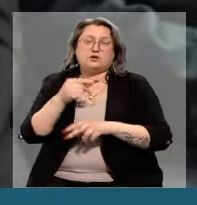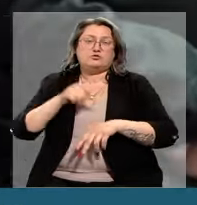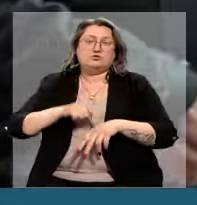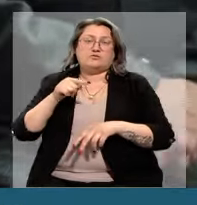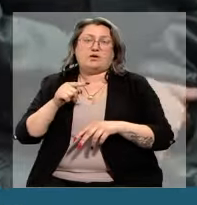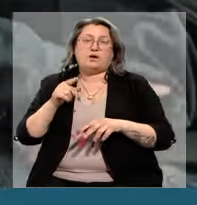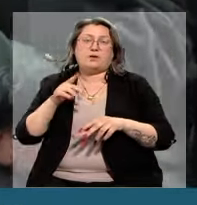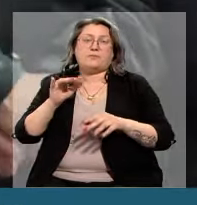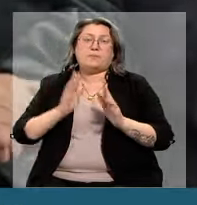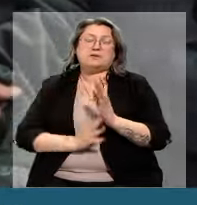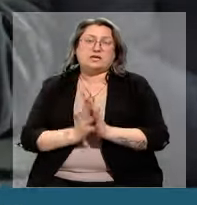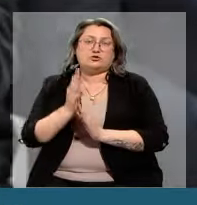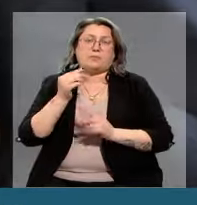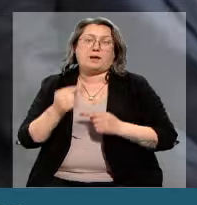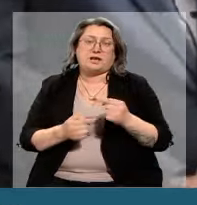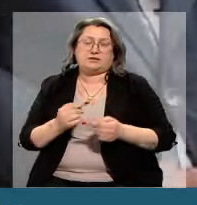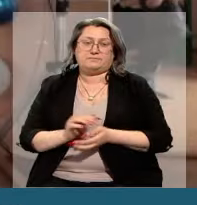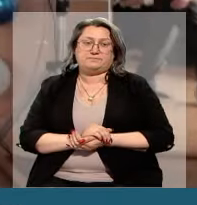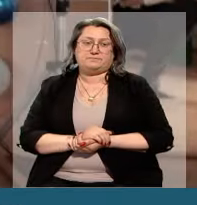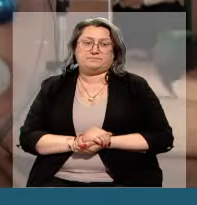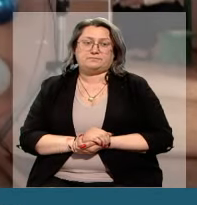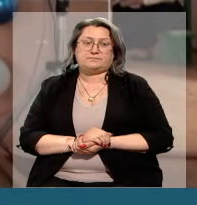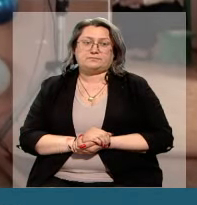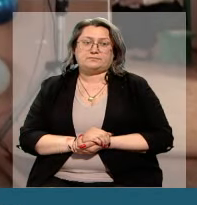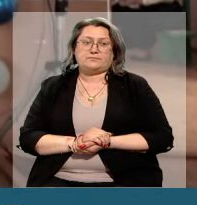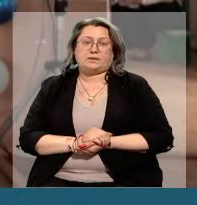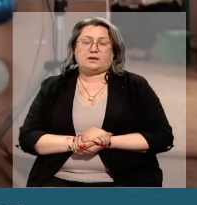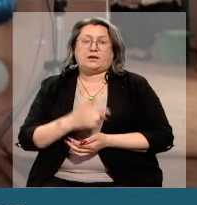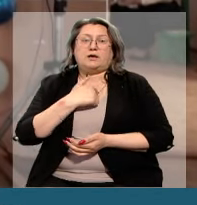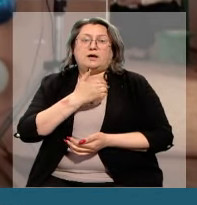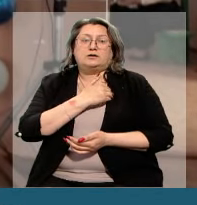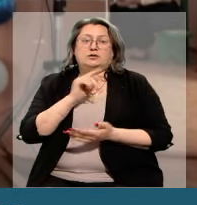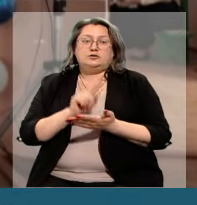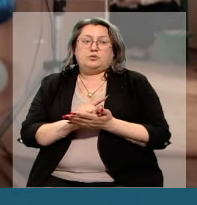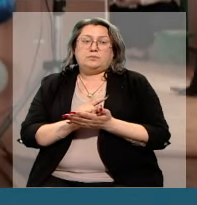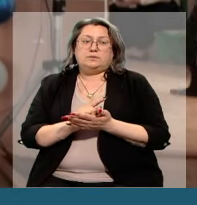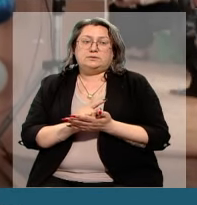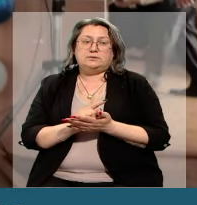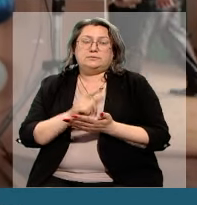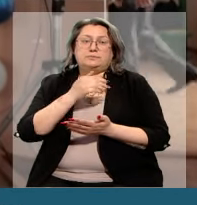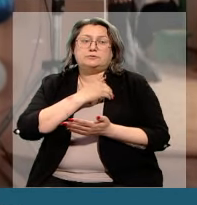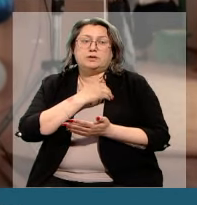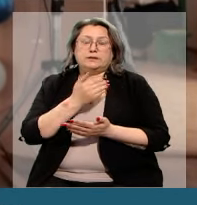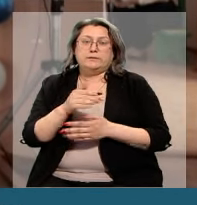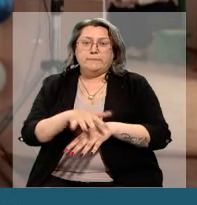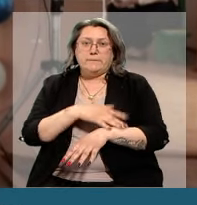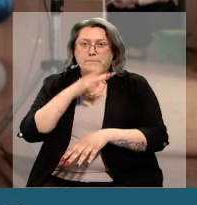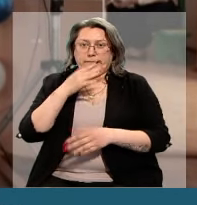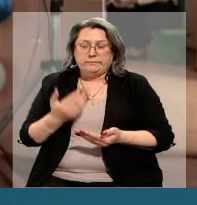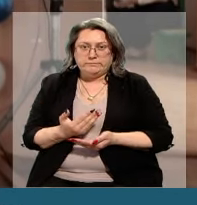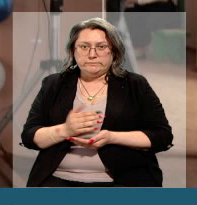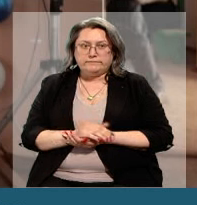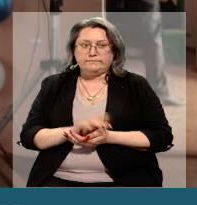чувство патриотизма в подрастающем поколении. Я хочу, чтобы пожелать ему долгих лет